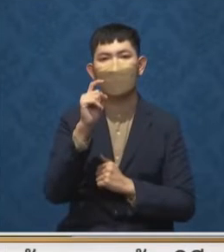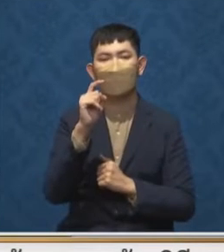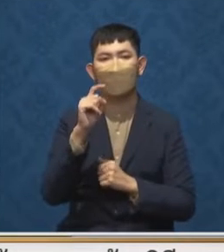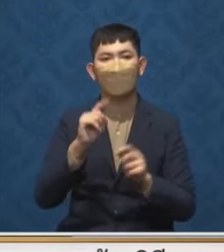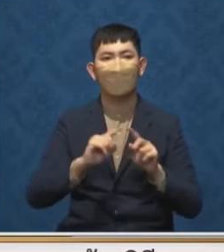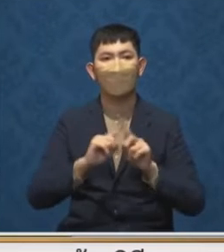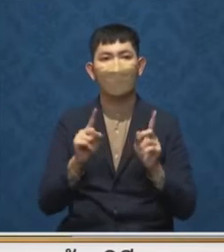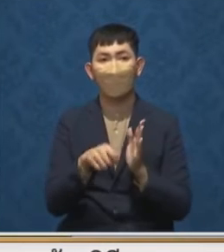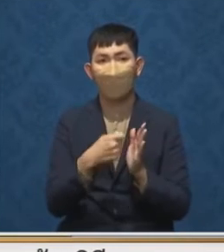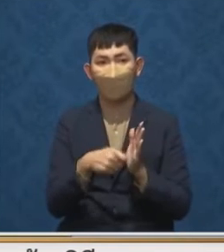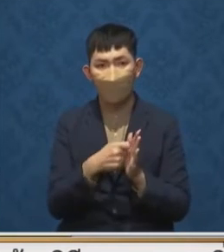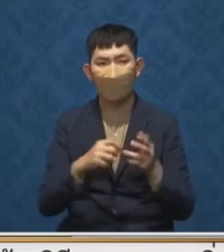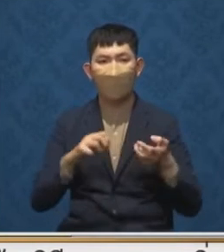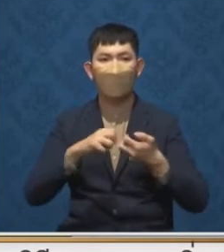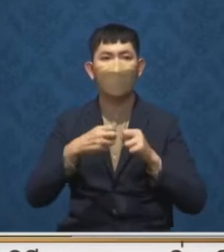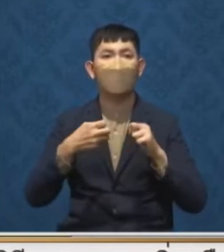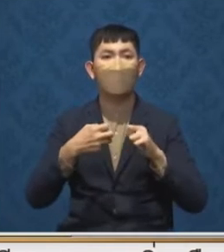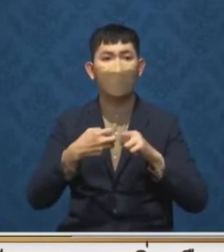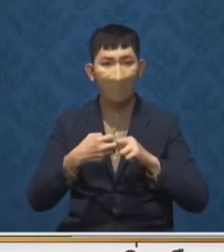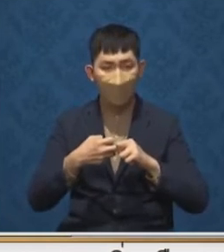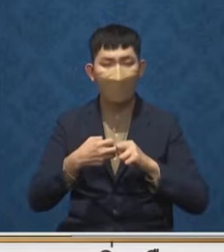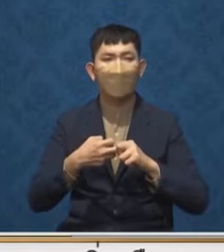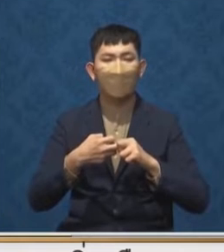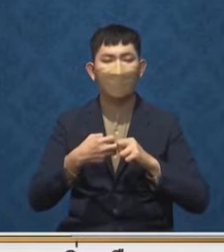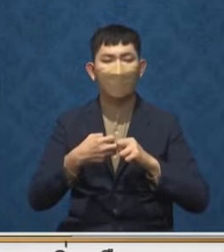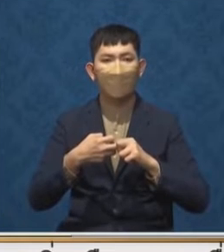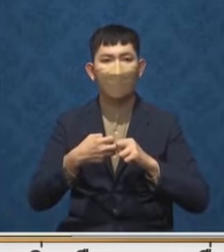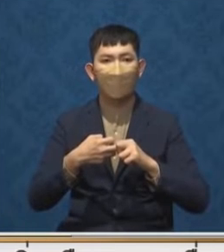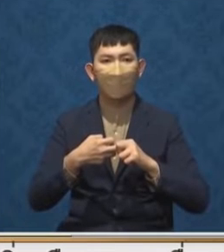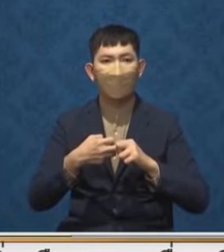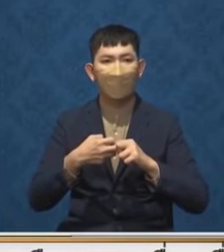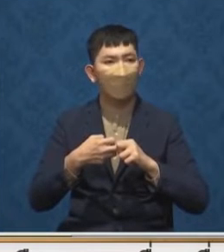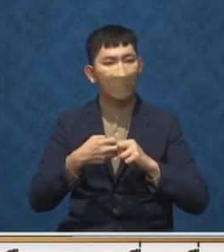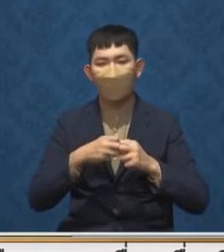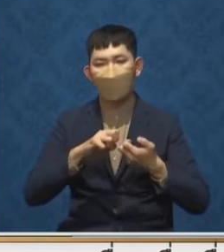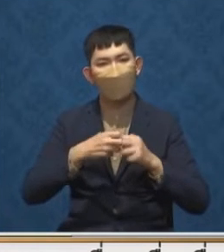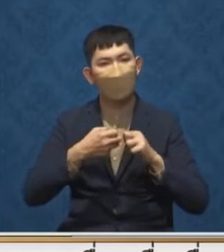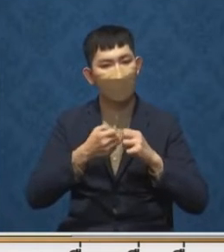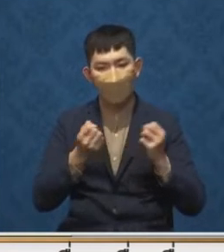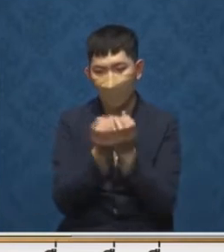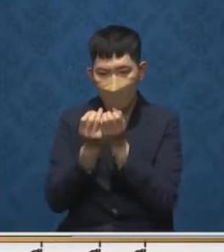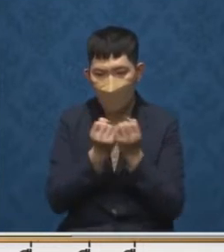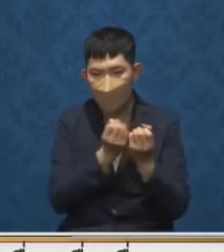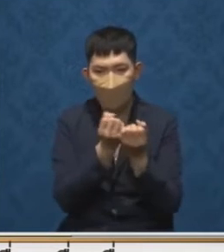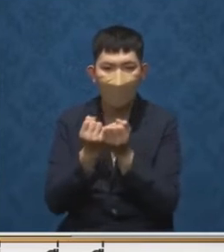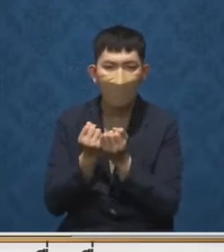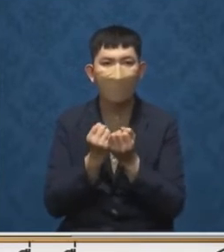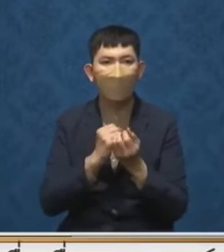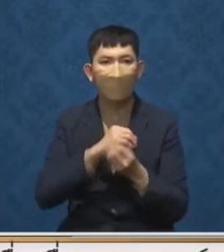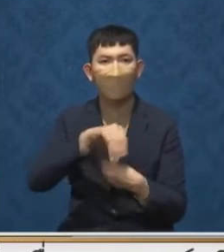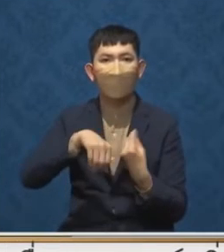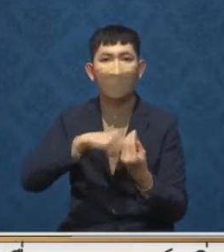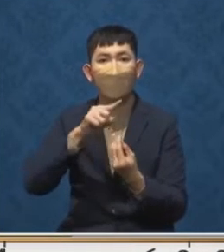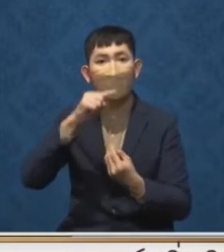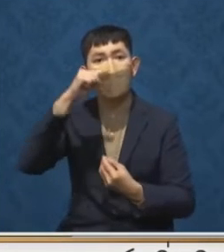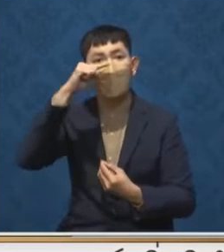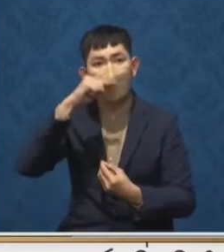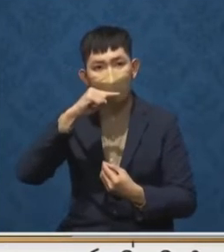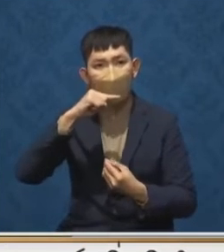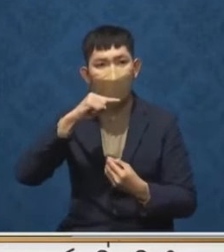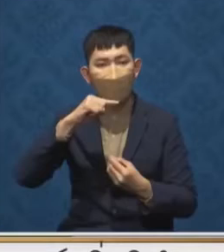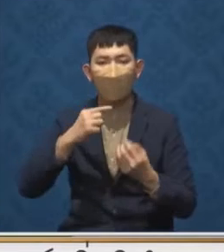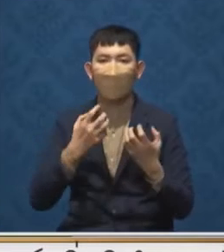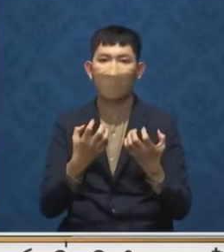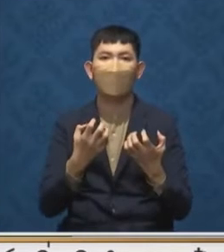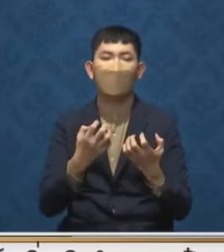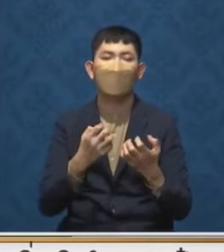พื่อจะให้ปัญหานี้นะครับไม่บานปลายออกไปทำให้ระบบทั้งระบบเราเนี่ยนะครับเป็นอัมพ